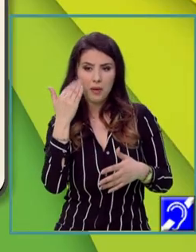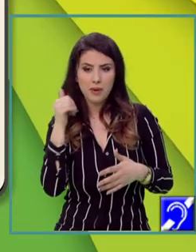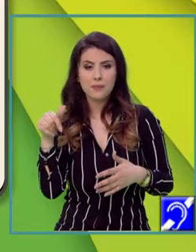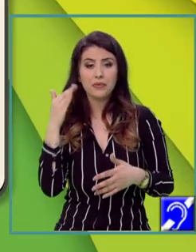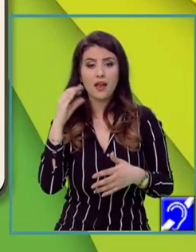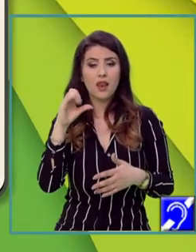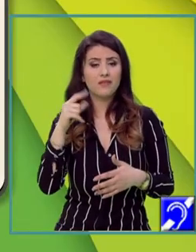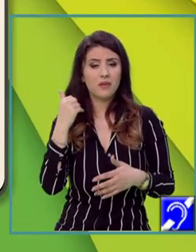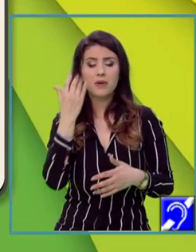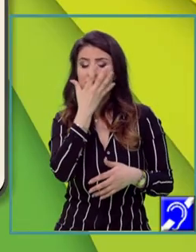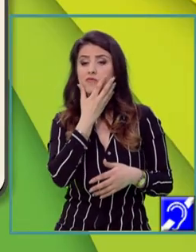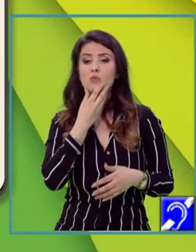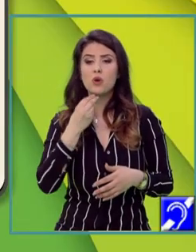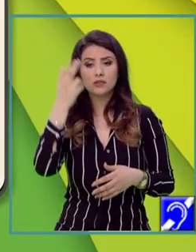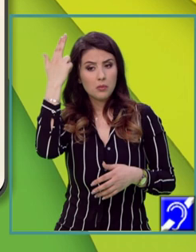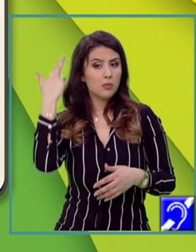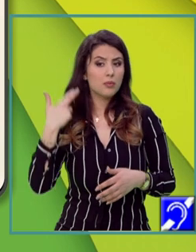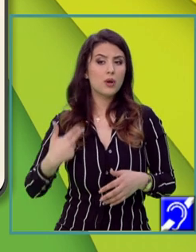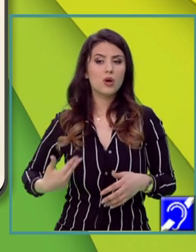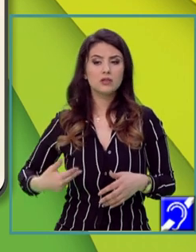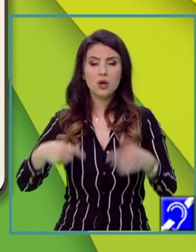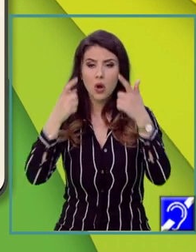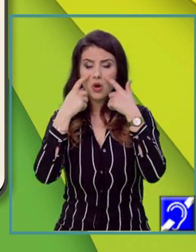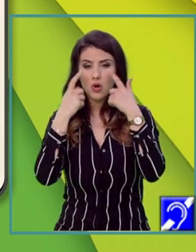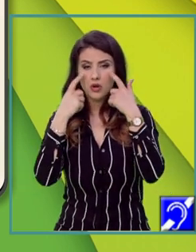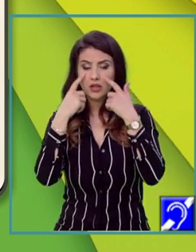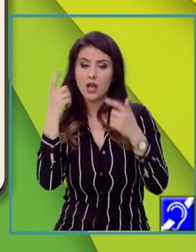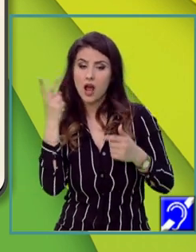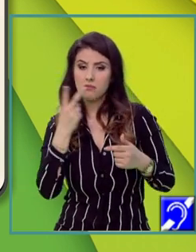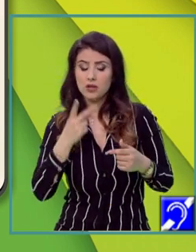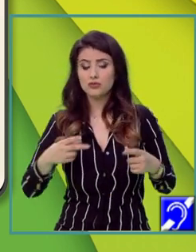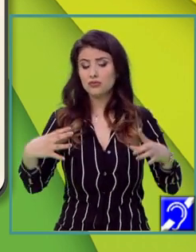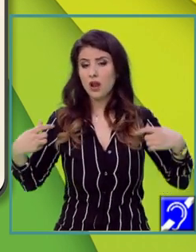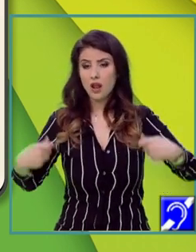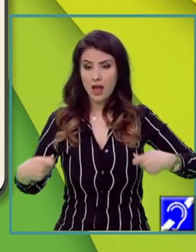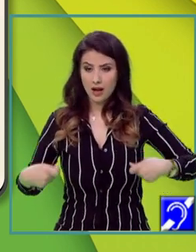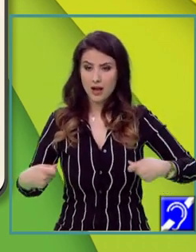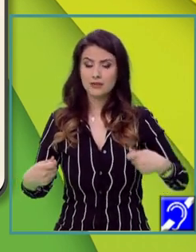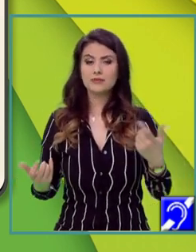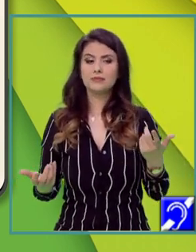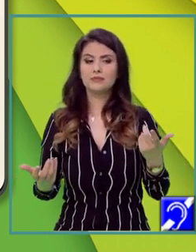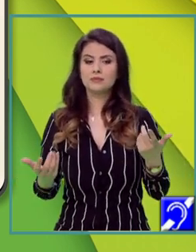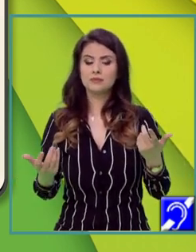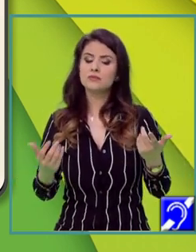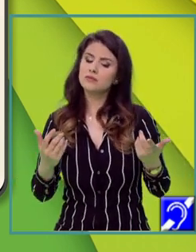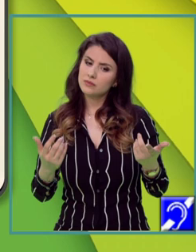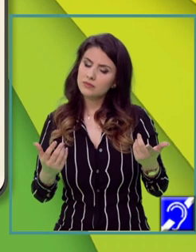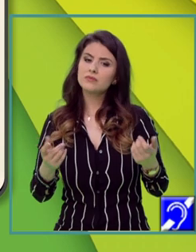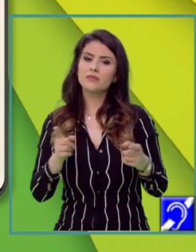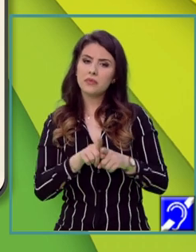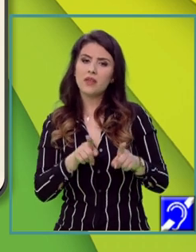femeie frumoasă blondă cu ochi albaștri elegantă deși filtrat de perspectiva subiectivă a naratorului